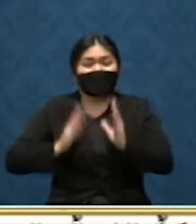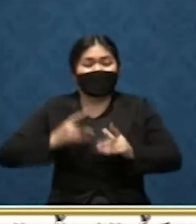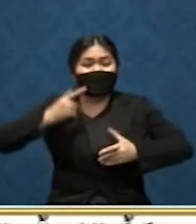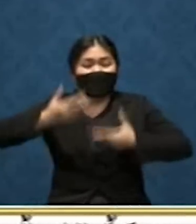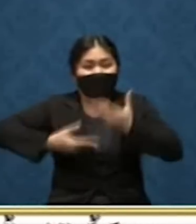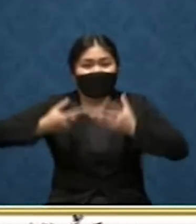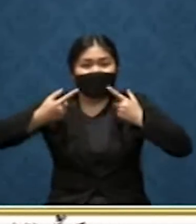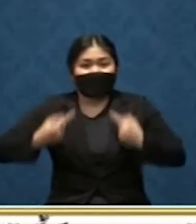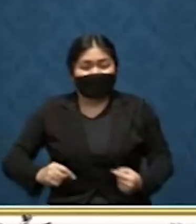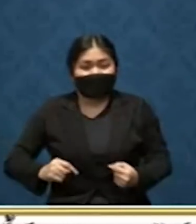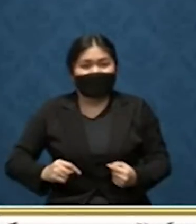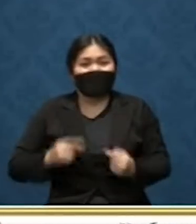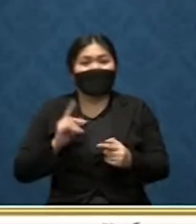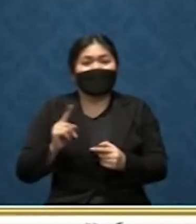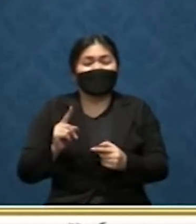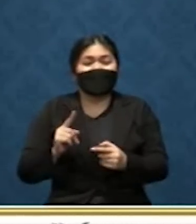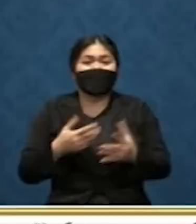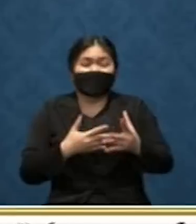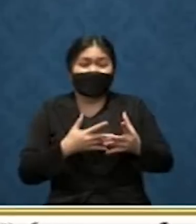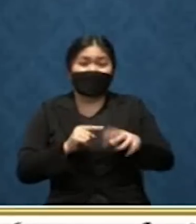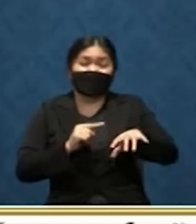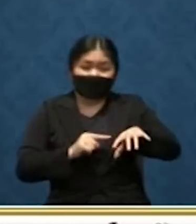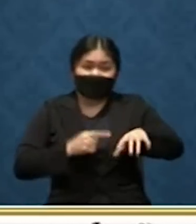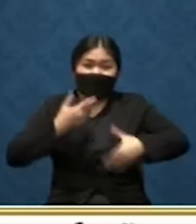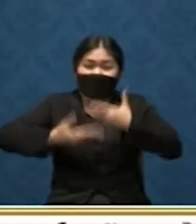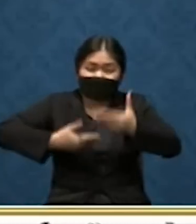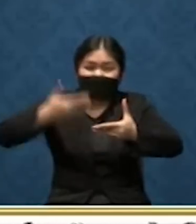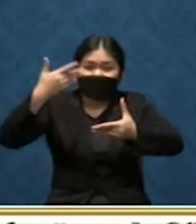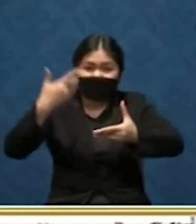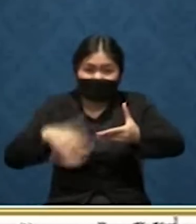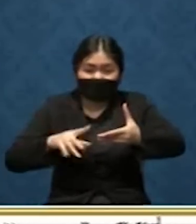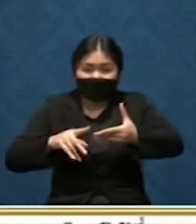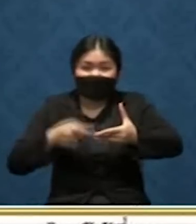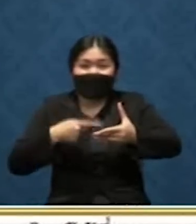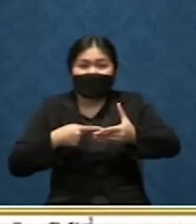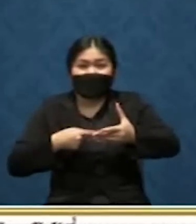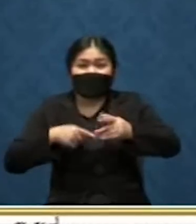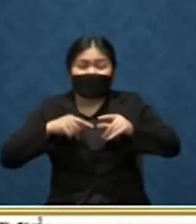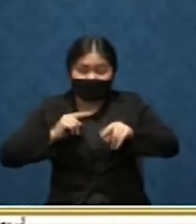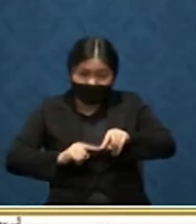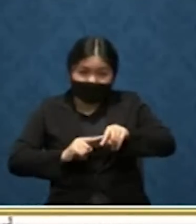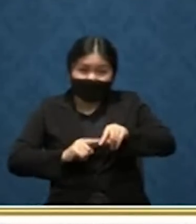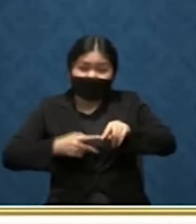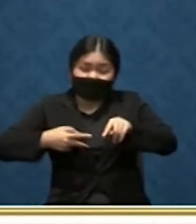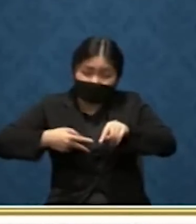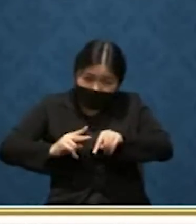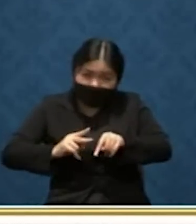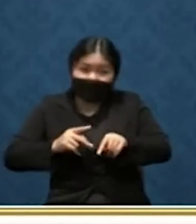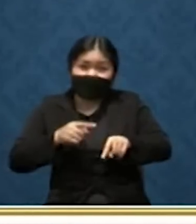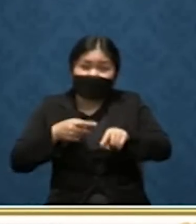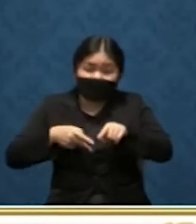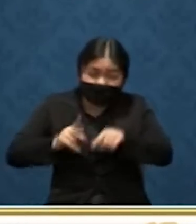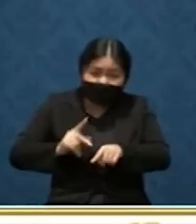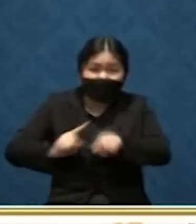เยือที่ถูกใช้งานจนหมดประโยชน์จะถูกตัดเอาอาวeninวะออกมาทั้งทั้งที่ยัมีชีวิอยู่